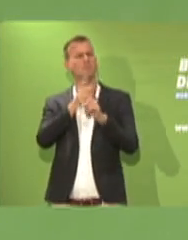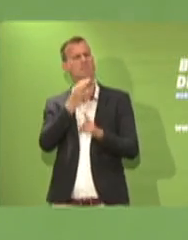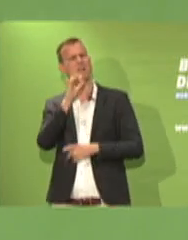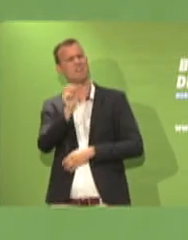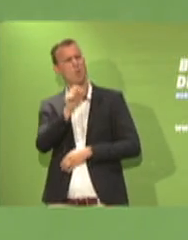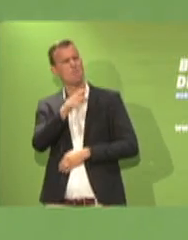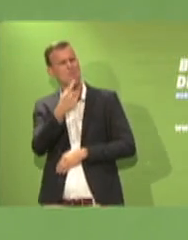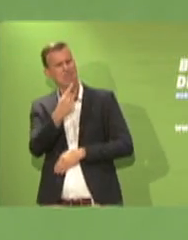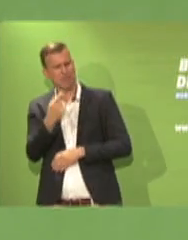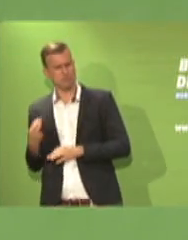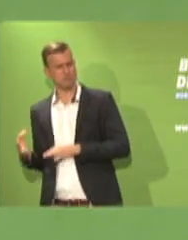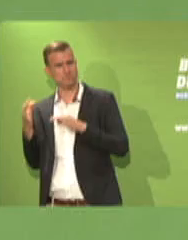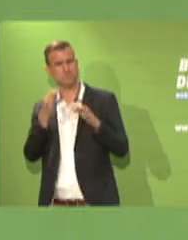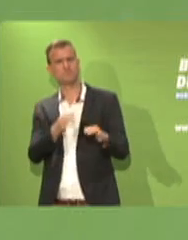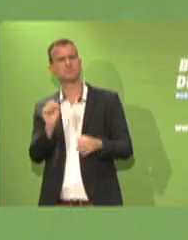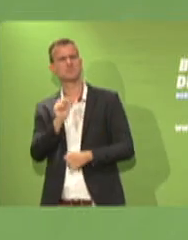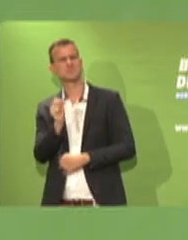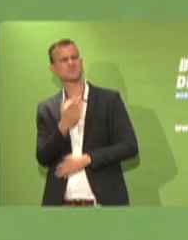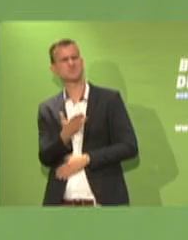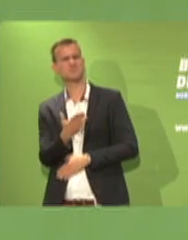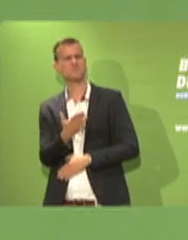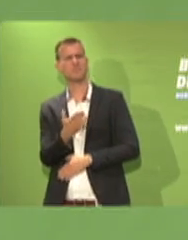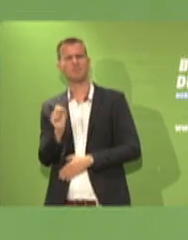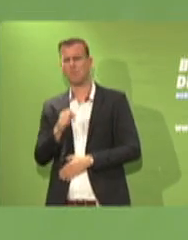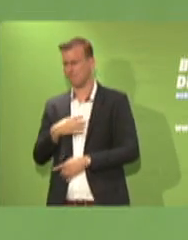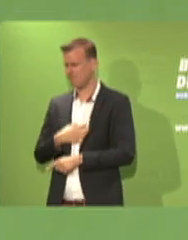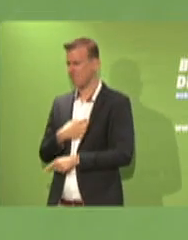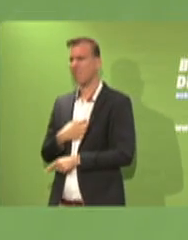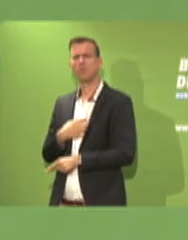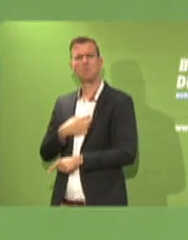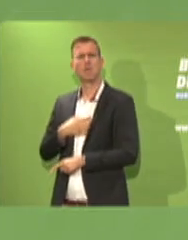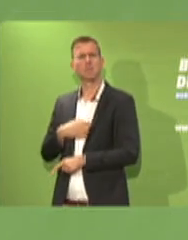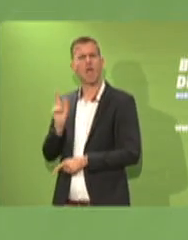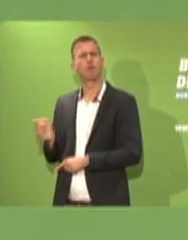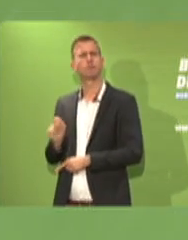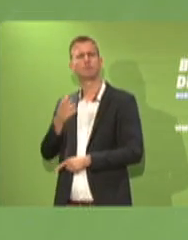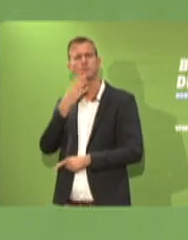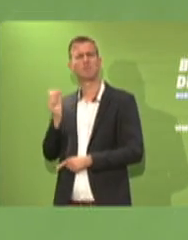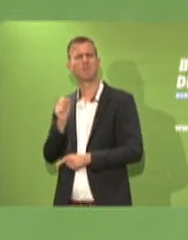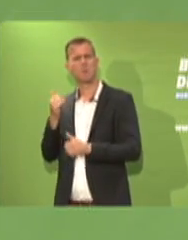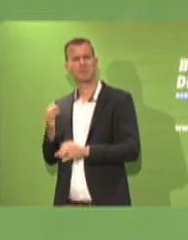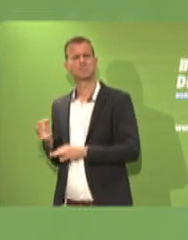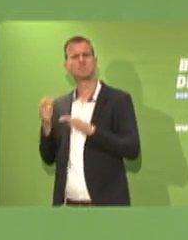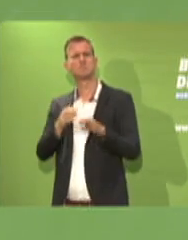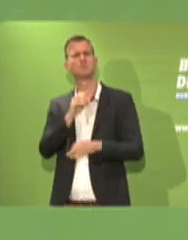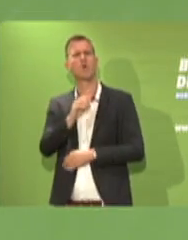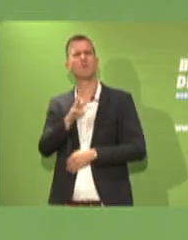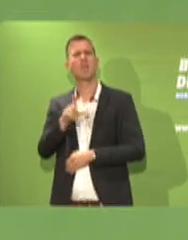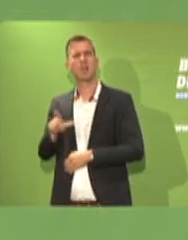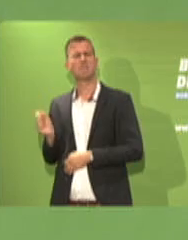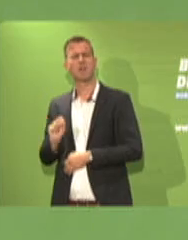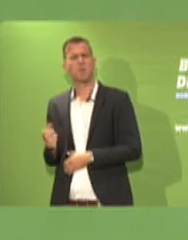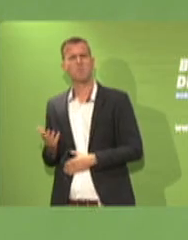warum zieht ihr hier hin? Warum kommt ihr aus Bayern, wo es ja auch schön ist. Warum kommt ihr nach Ostwestfalen? Dann